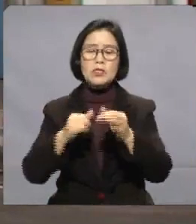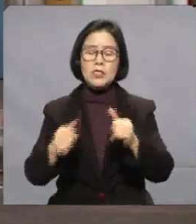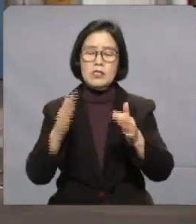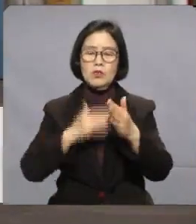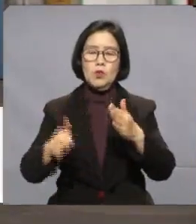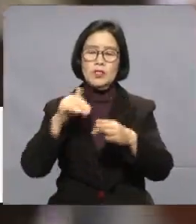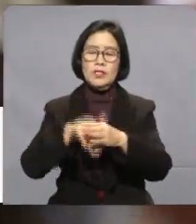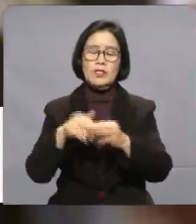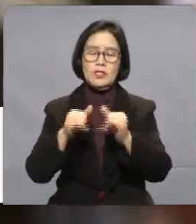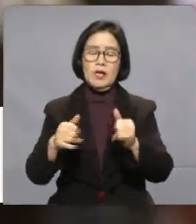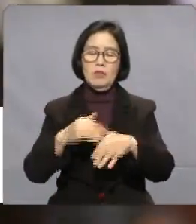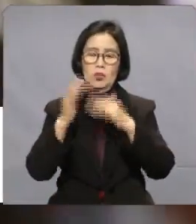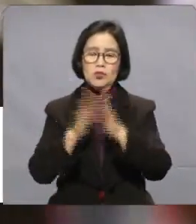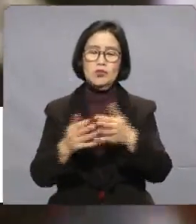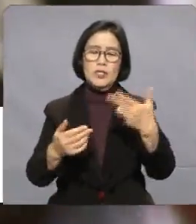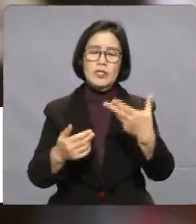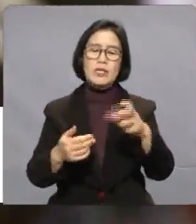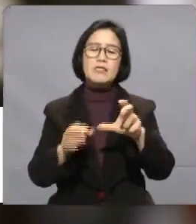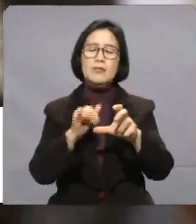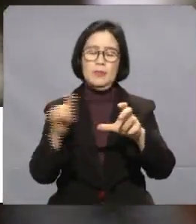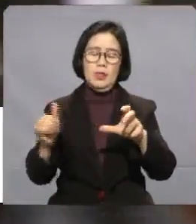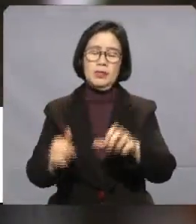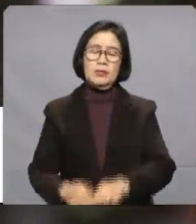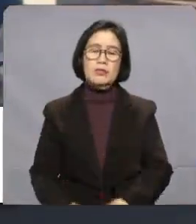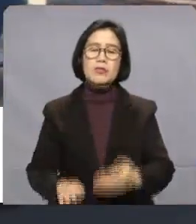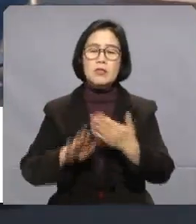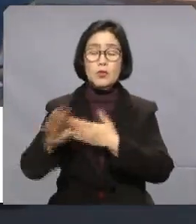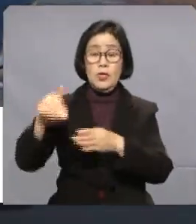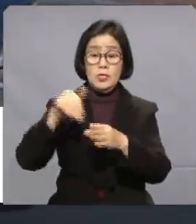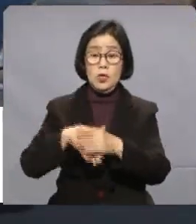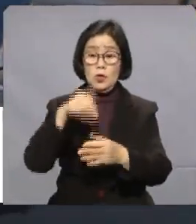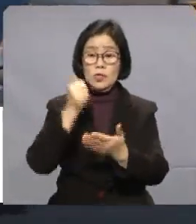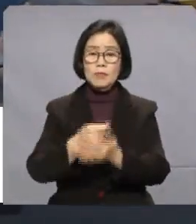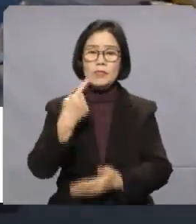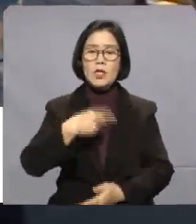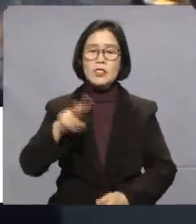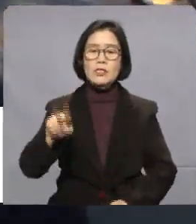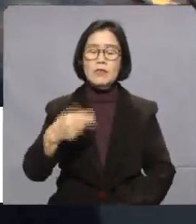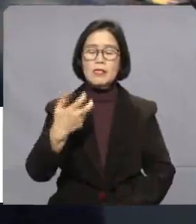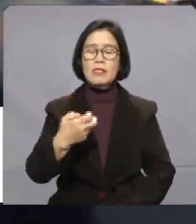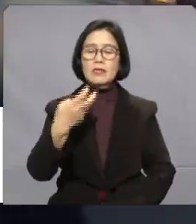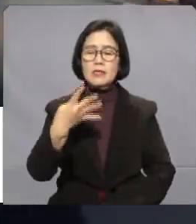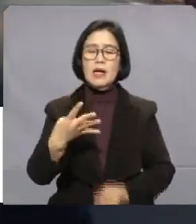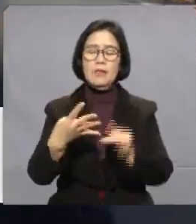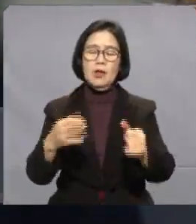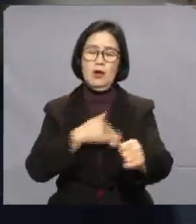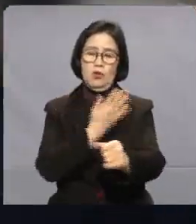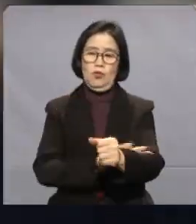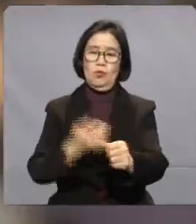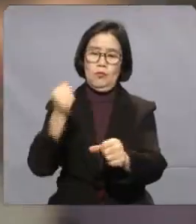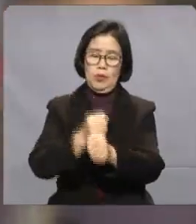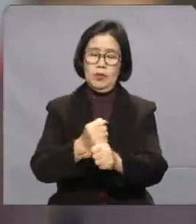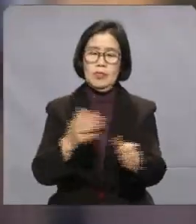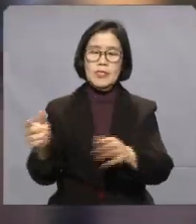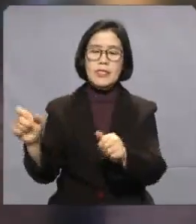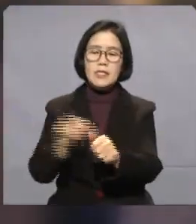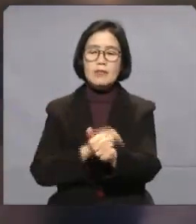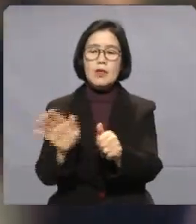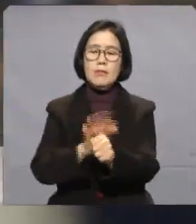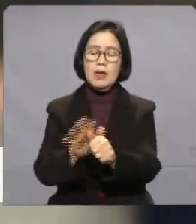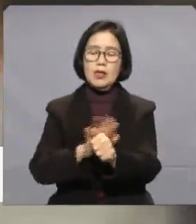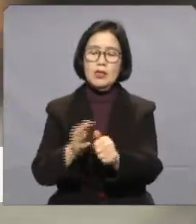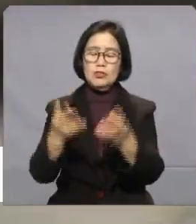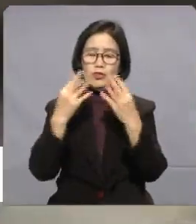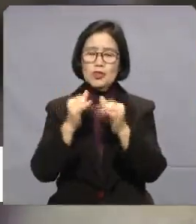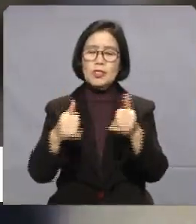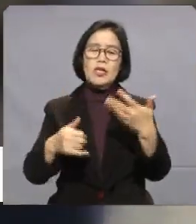공직자는 모두 75명입니다. 그 외 선거사범 1,274명이 복권됐고 특별배려 수용자 8명